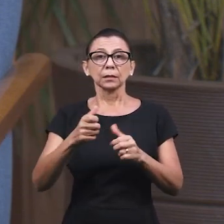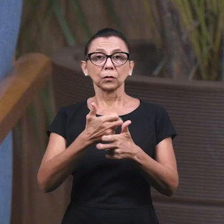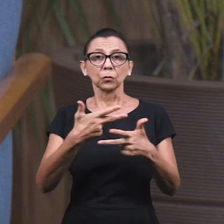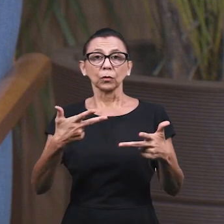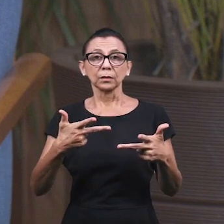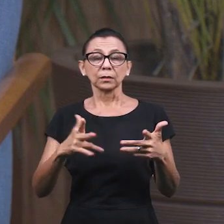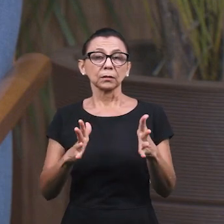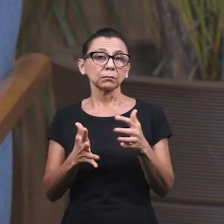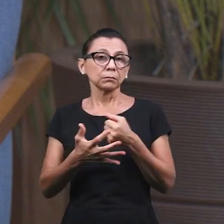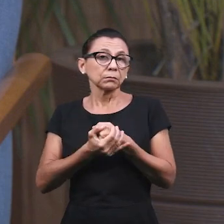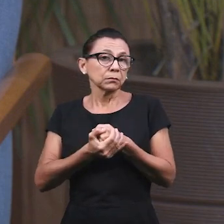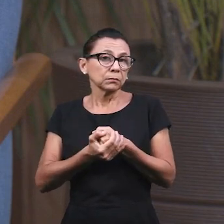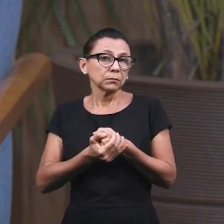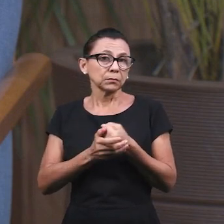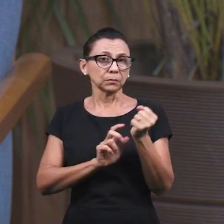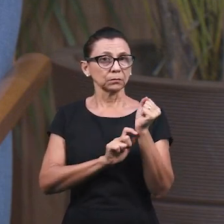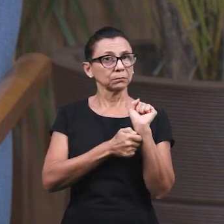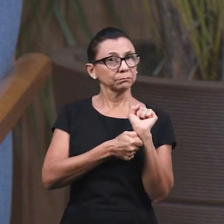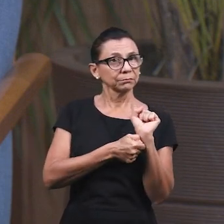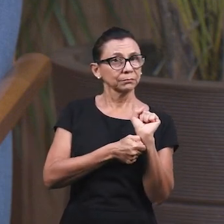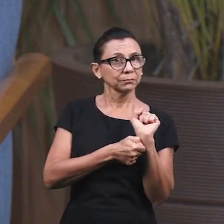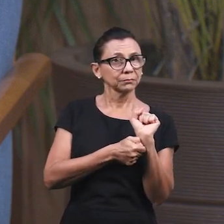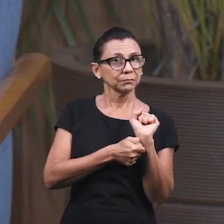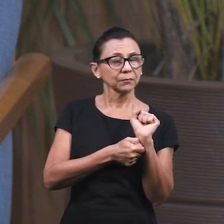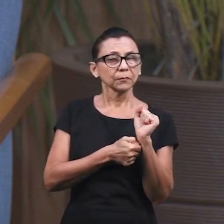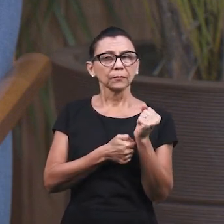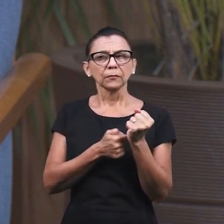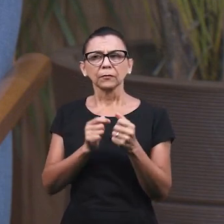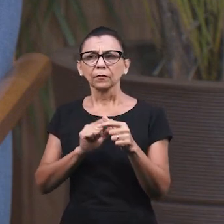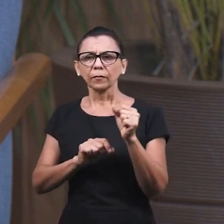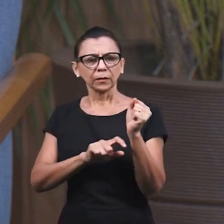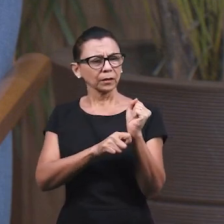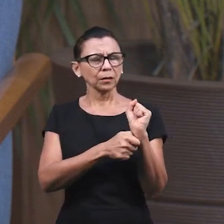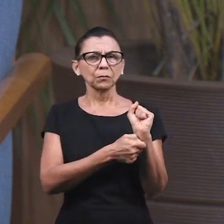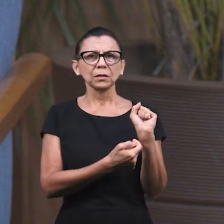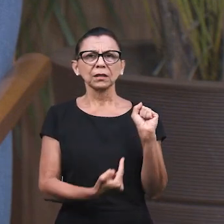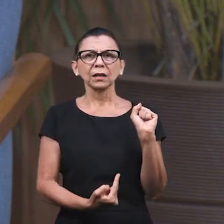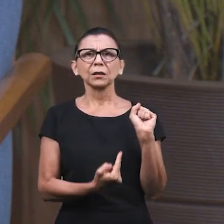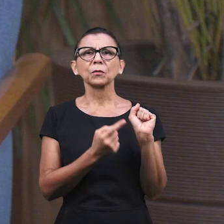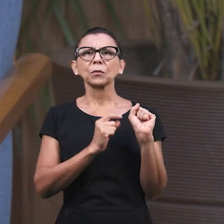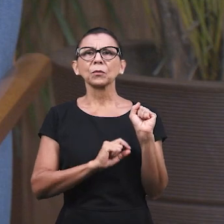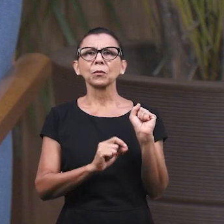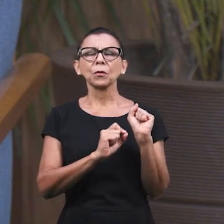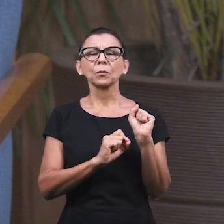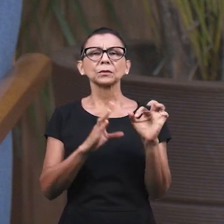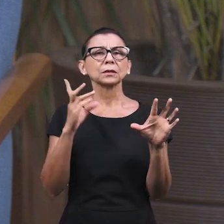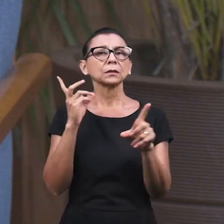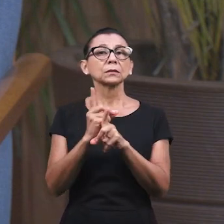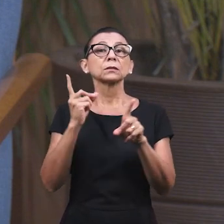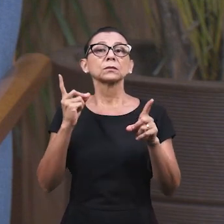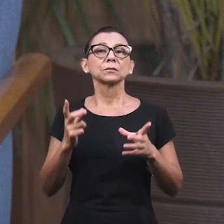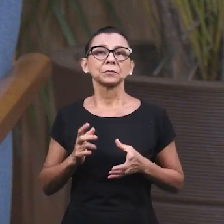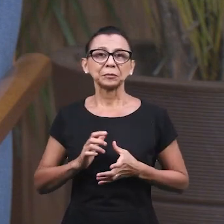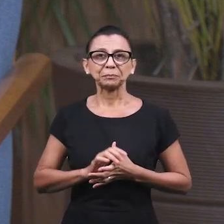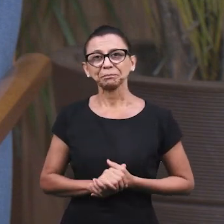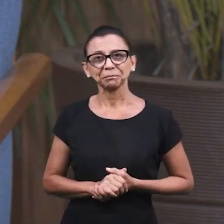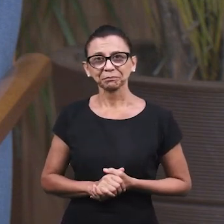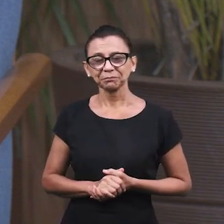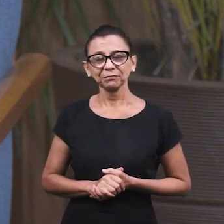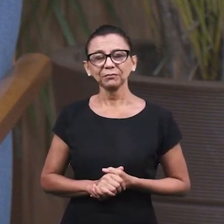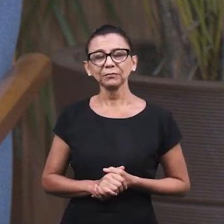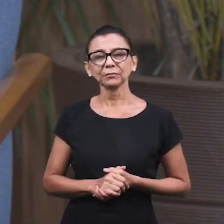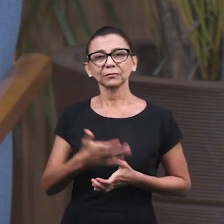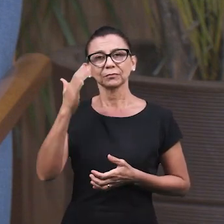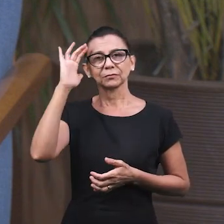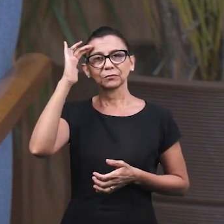le texte nous parle, le Saint-Esprit va enseigner ce qui était occulté. Donc, si nous puissions définir le mystère, donc nous